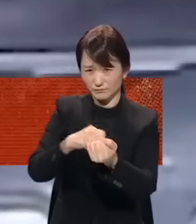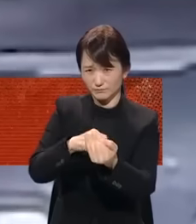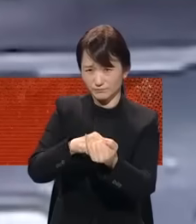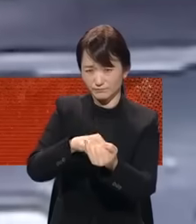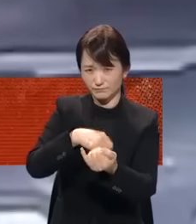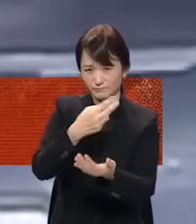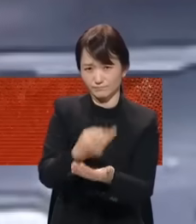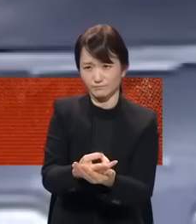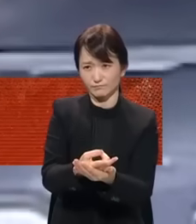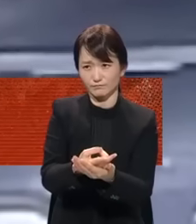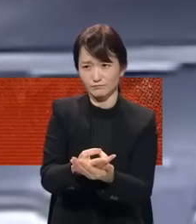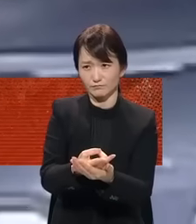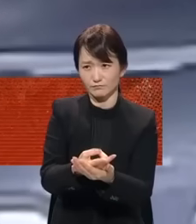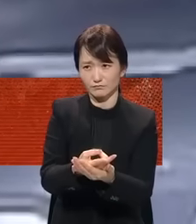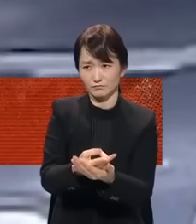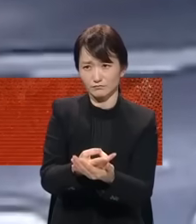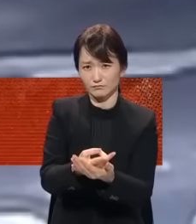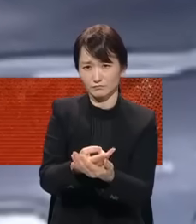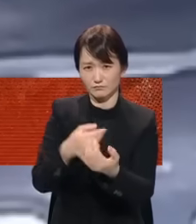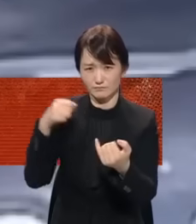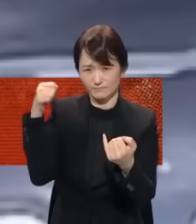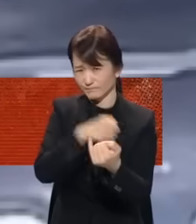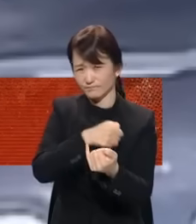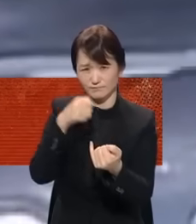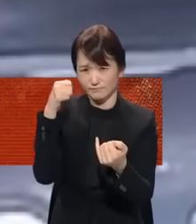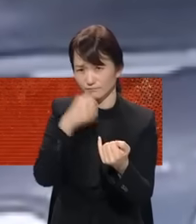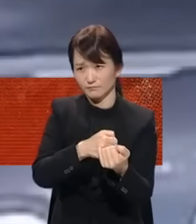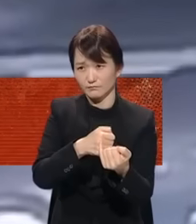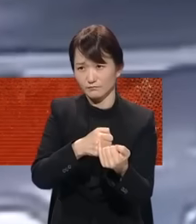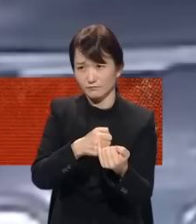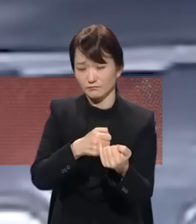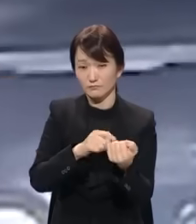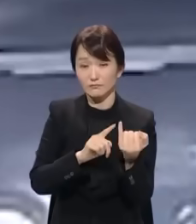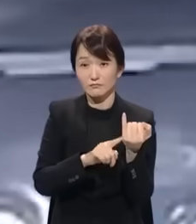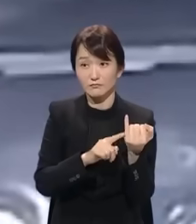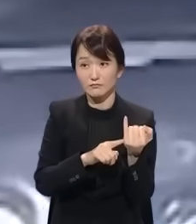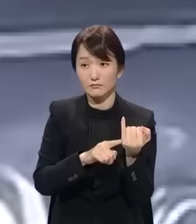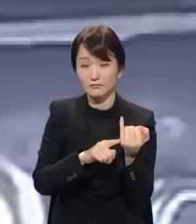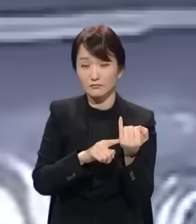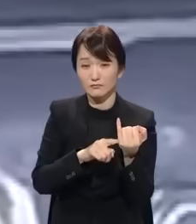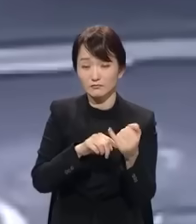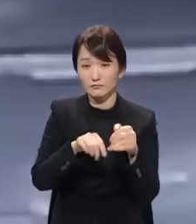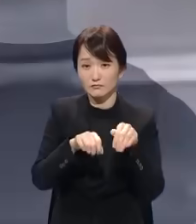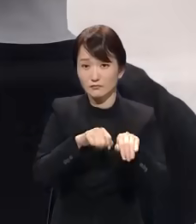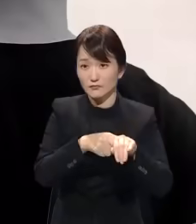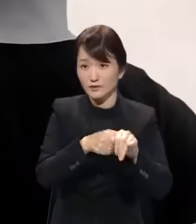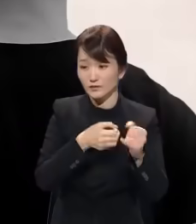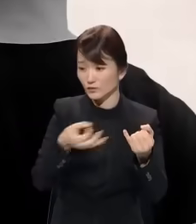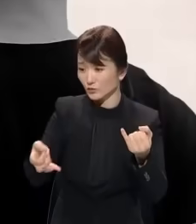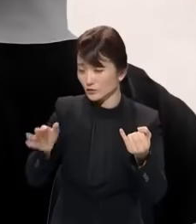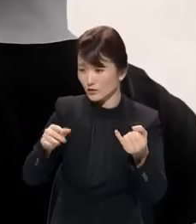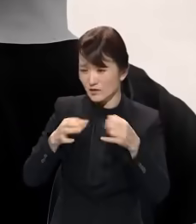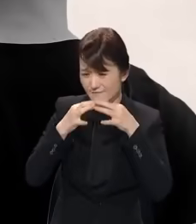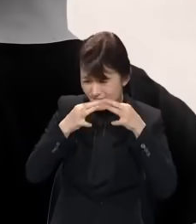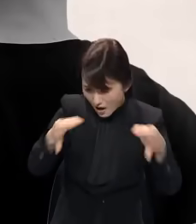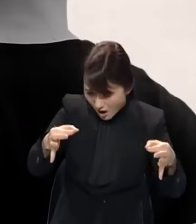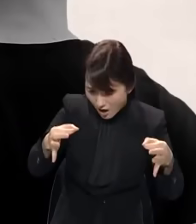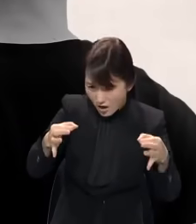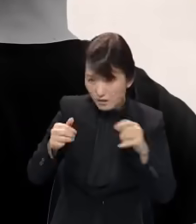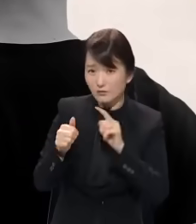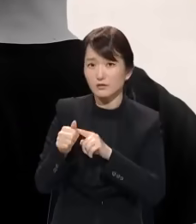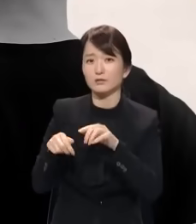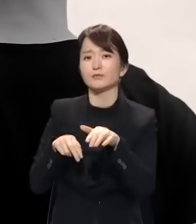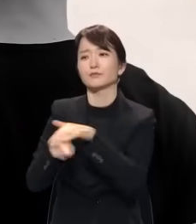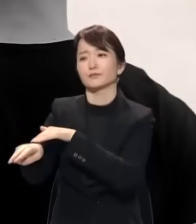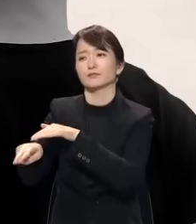이어갔다고 합니다. 주먹으로 계속 가격을 했다고 하고요. 여성이 차키를 주지 않고 계속 소리를 지르니까 결국 남성은